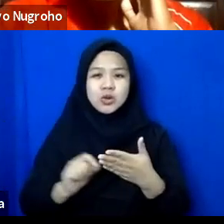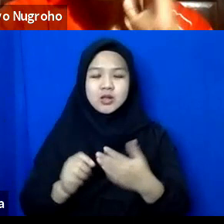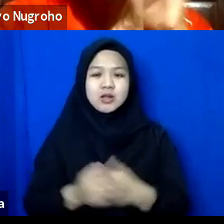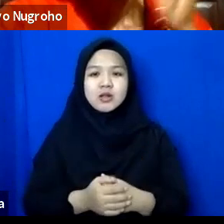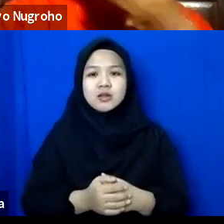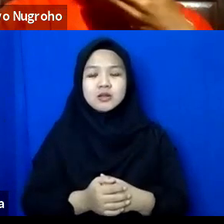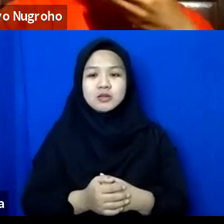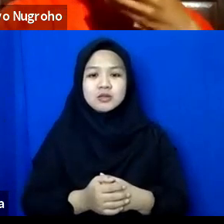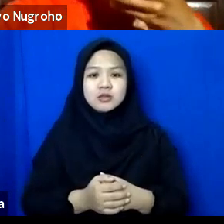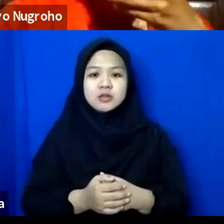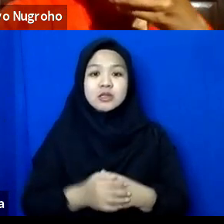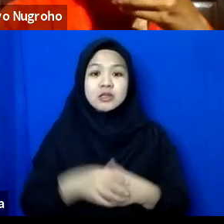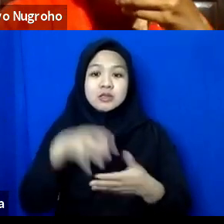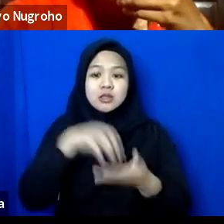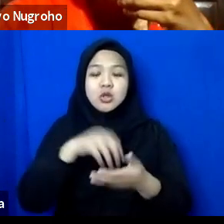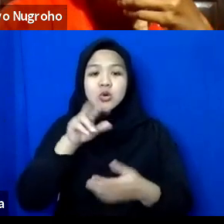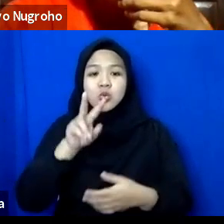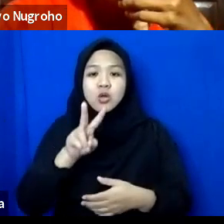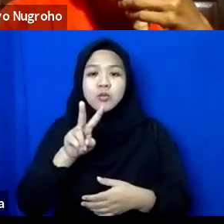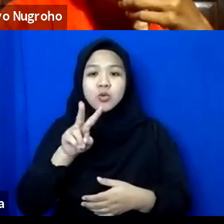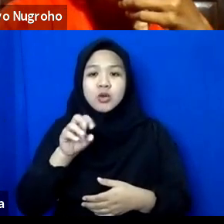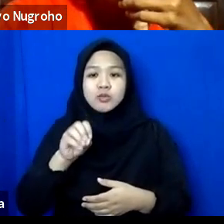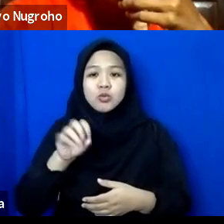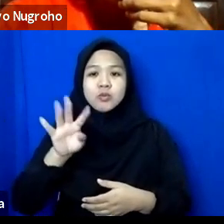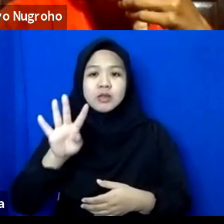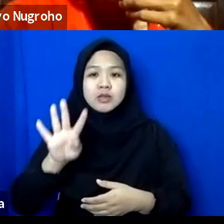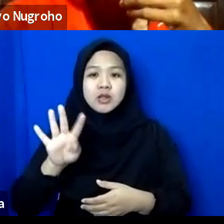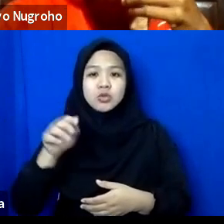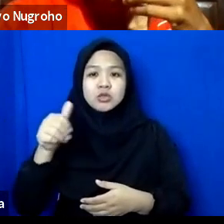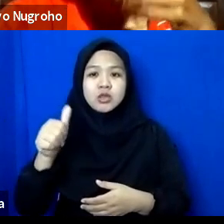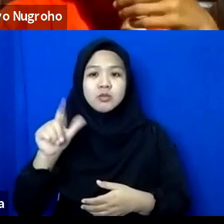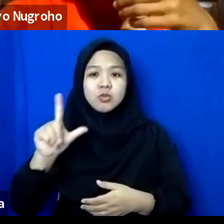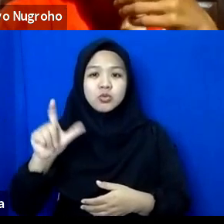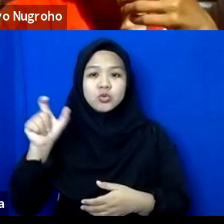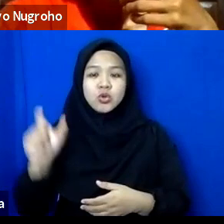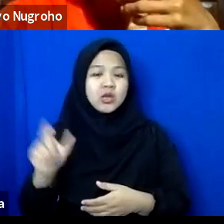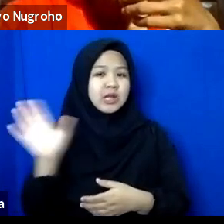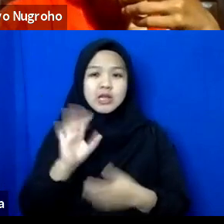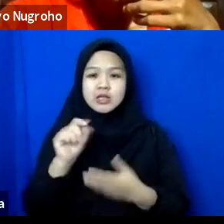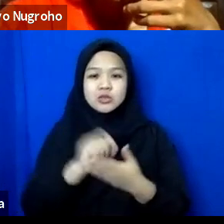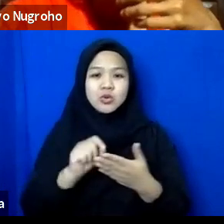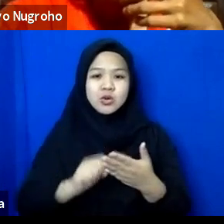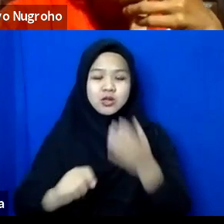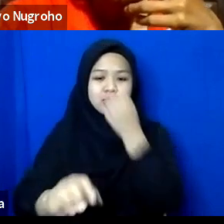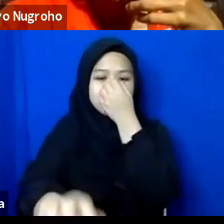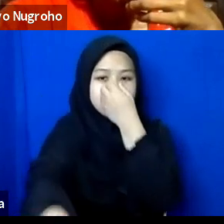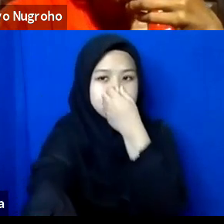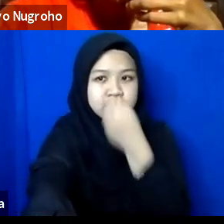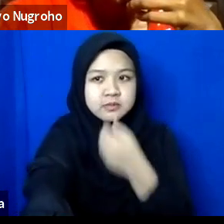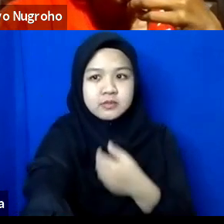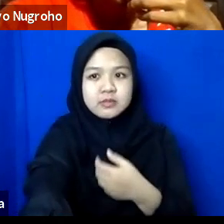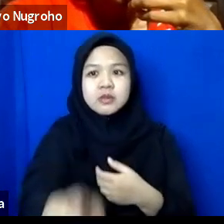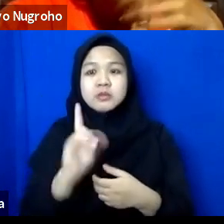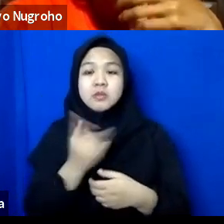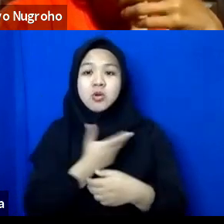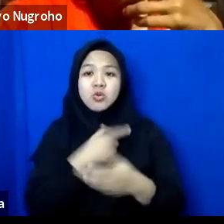nah banyak 20463 sekolah kenapa mau sekolah di sekolah